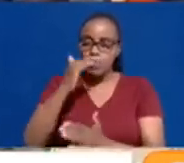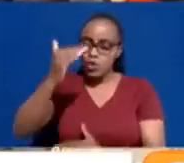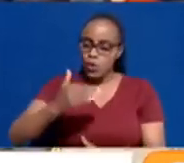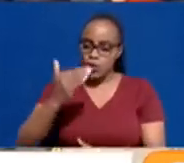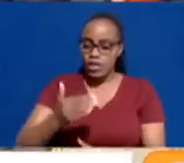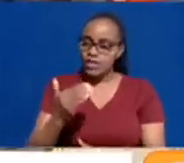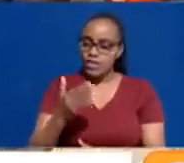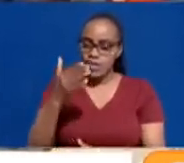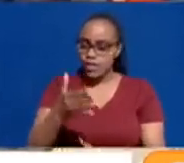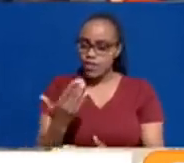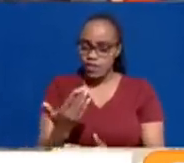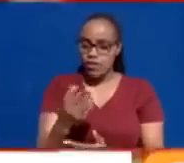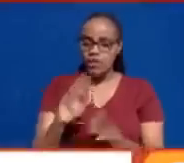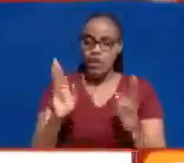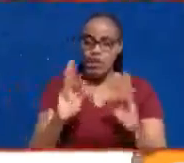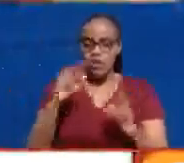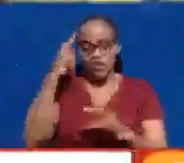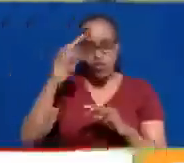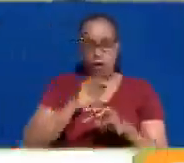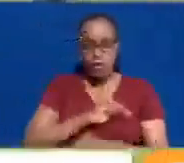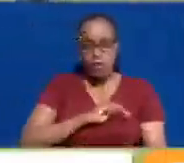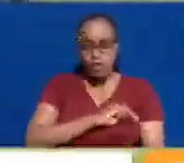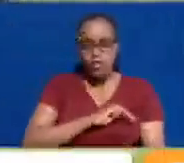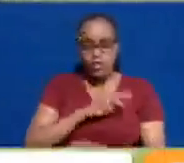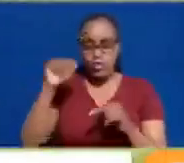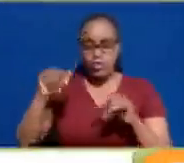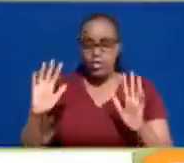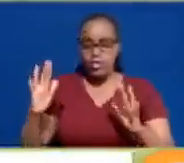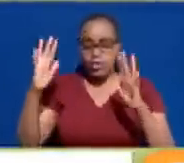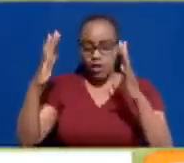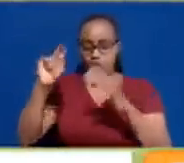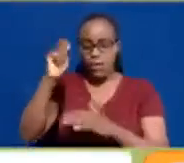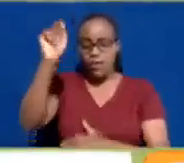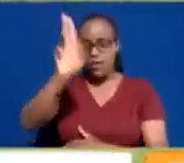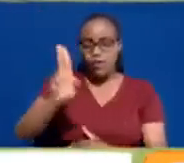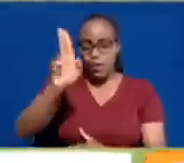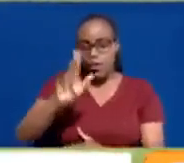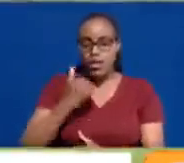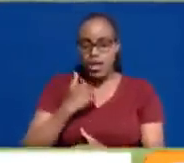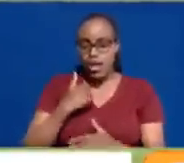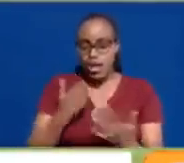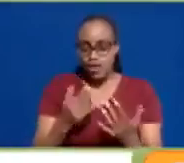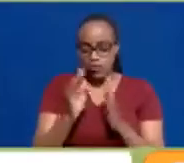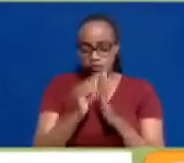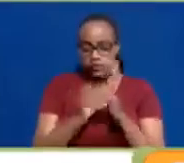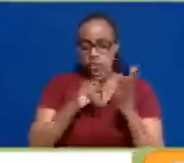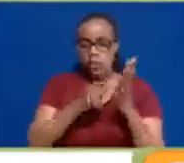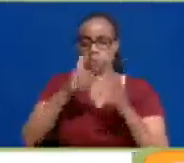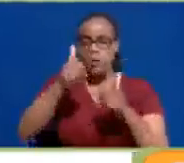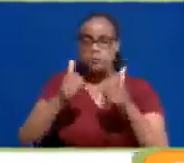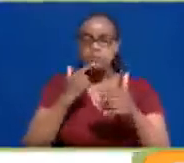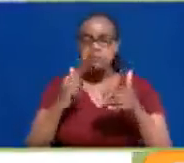being mission ready. Katika sherehe za leo, Rais Kenyatta alidondoa orodha ya miradi ambayo